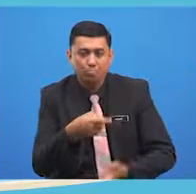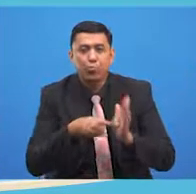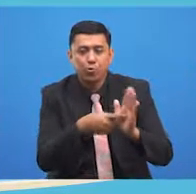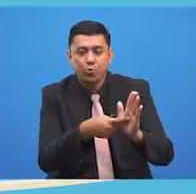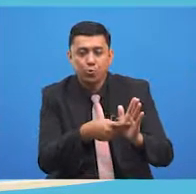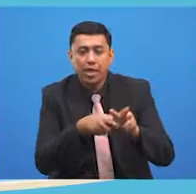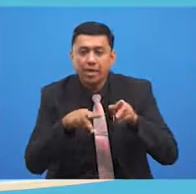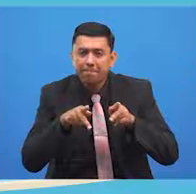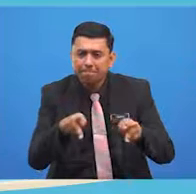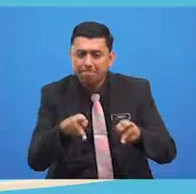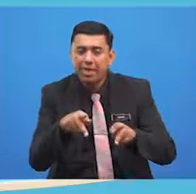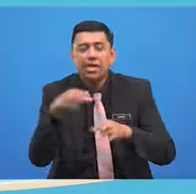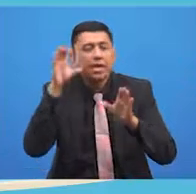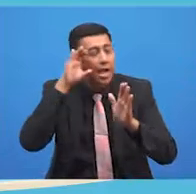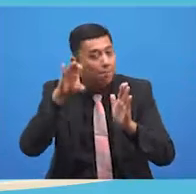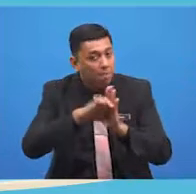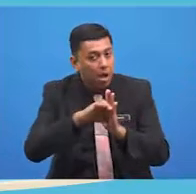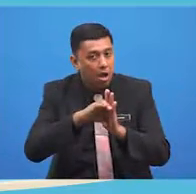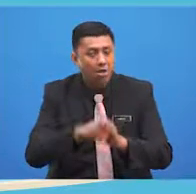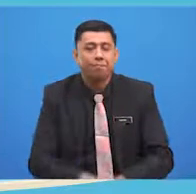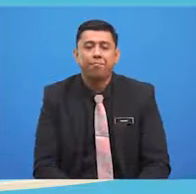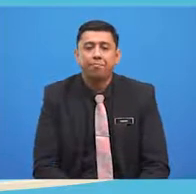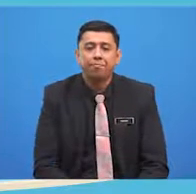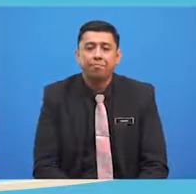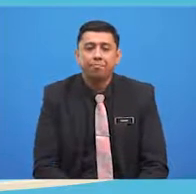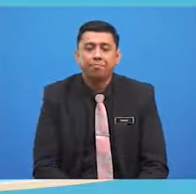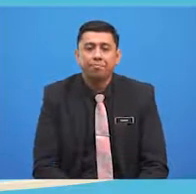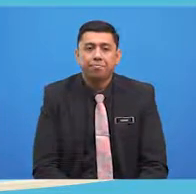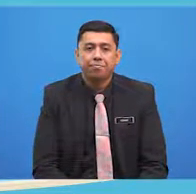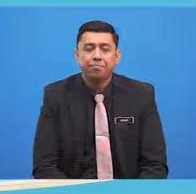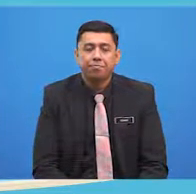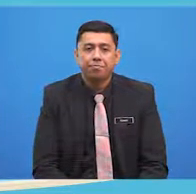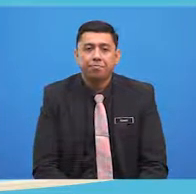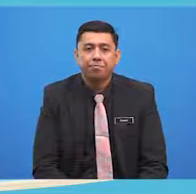beberapa keping gambar kepada murid-murid.